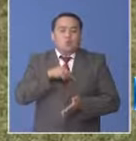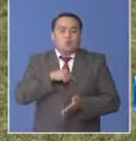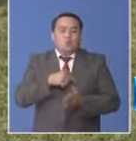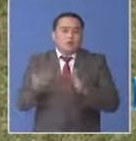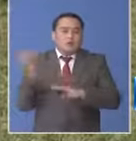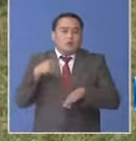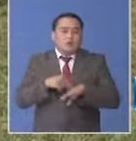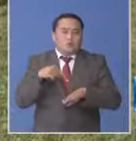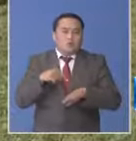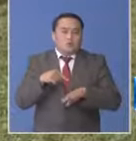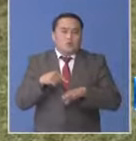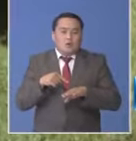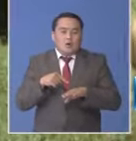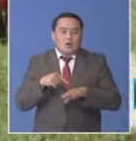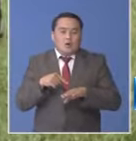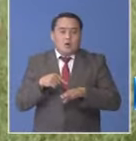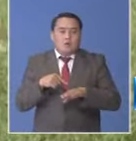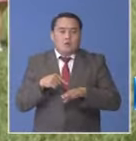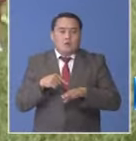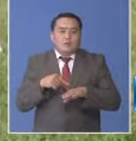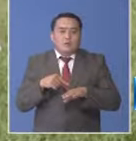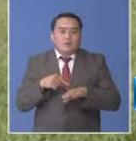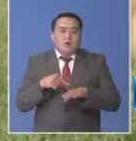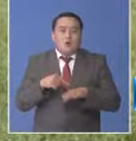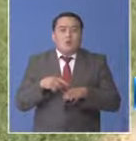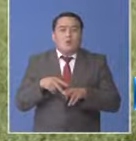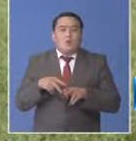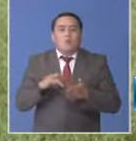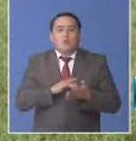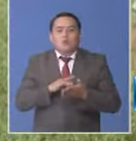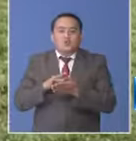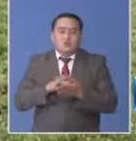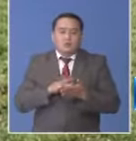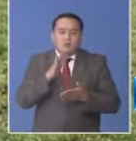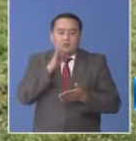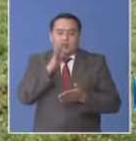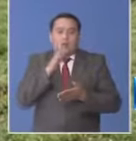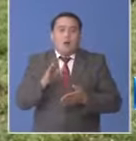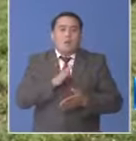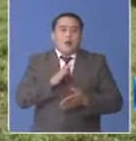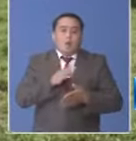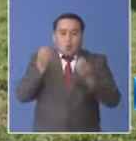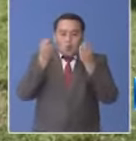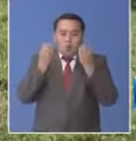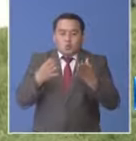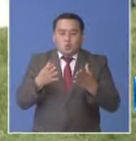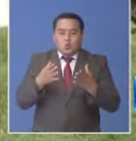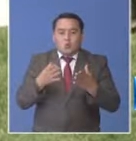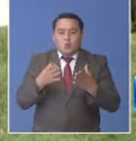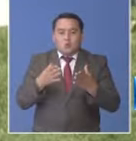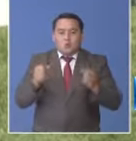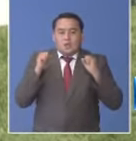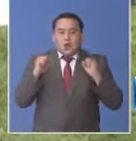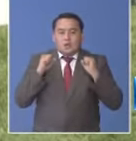который воссоздан в этой репродукции, словно совершил путешествие по времени. Богата культура кочевников не только спортивными